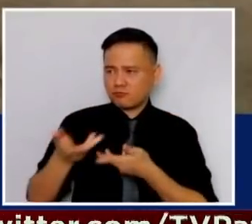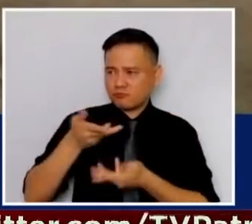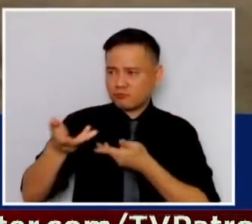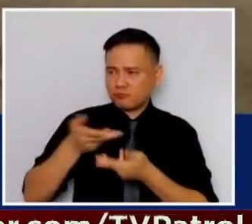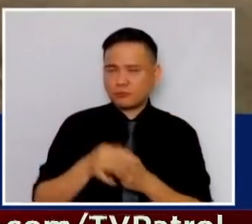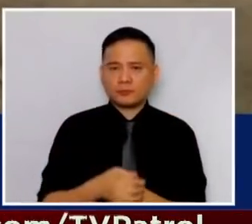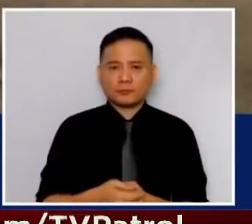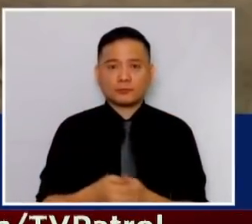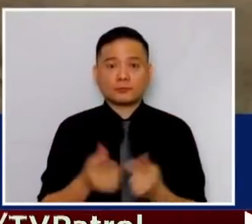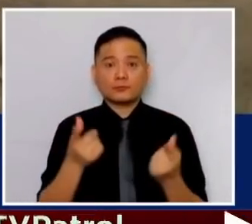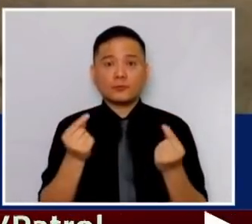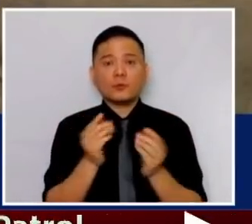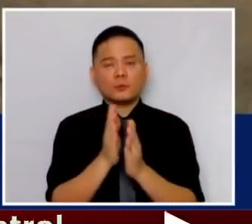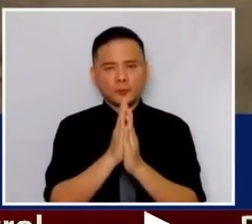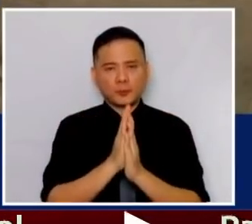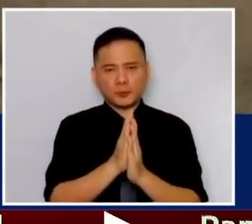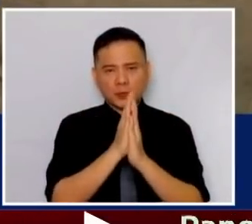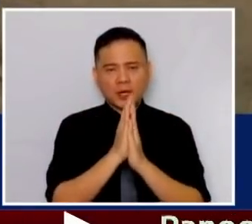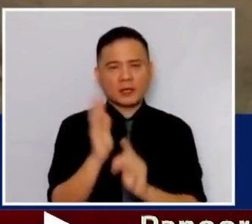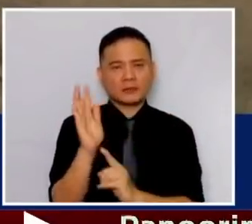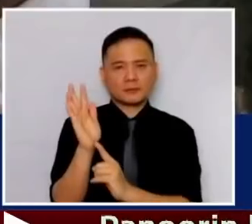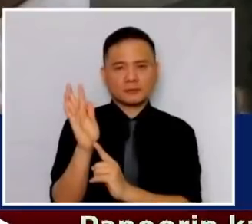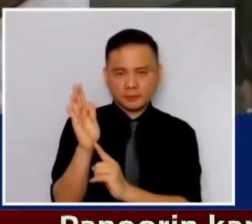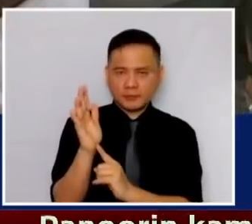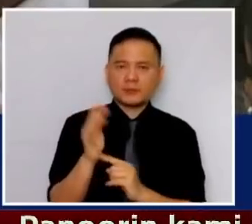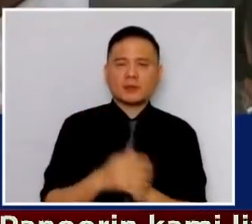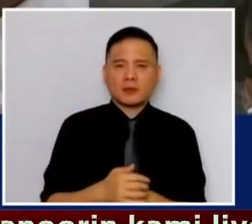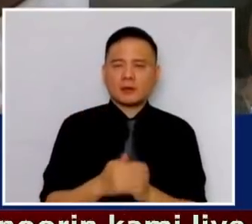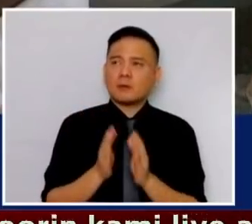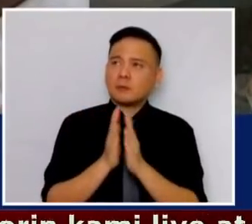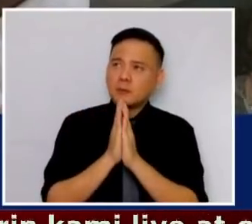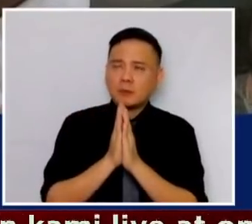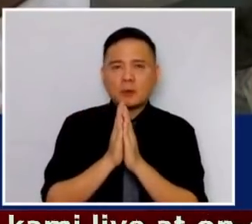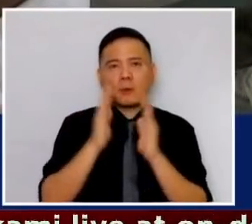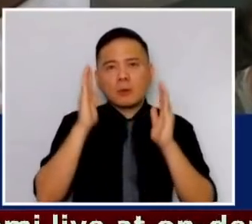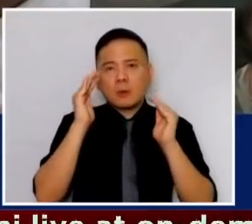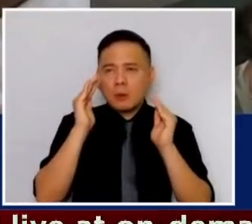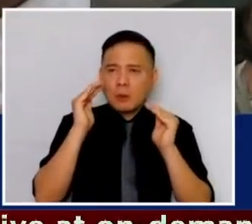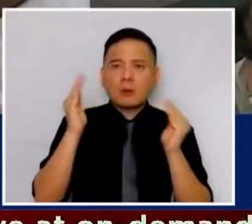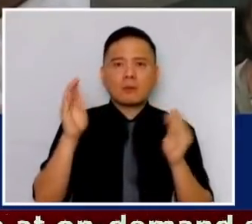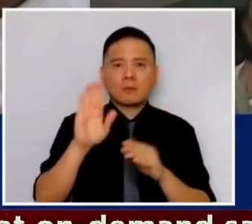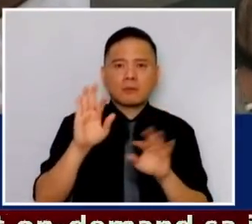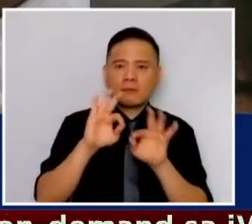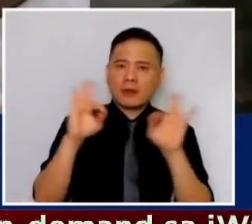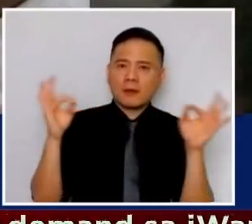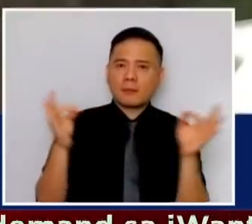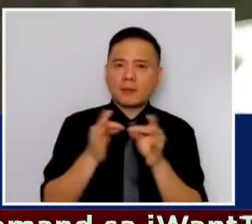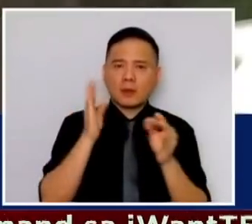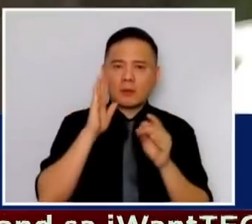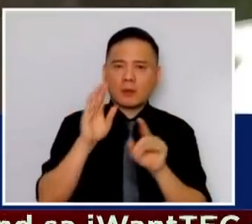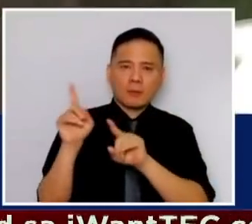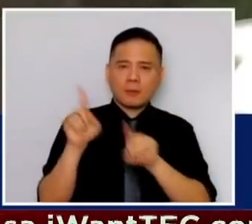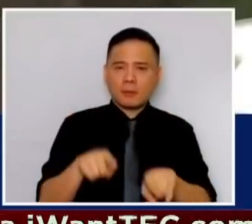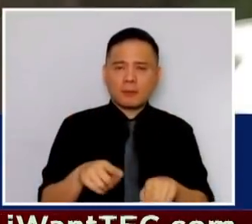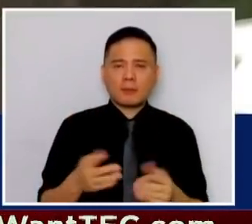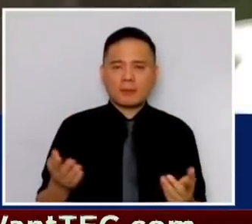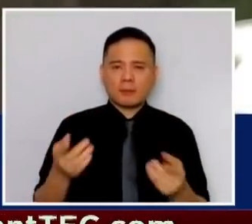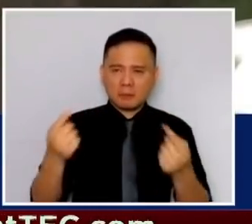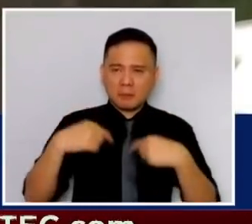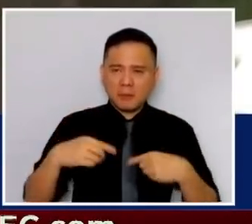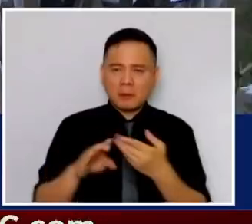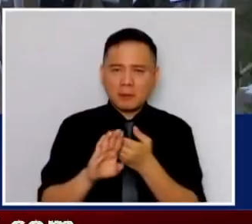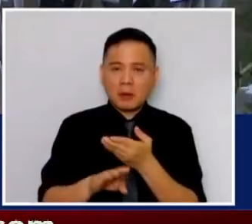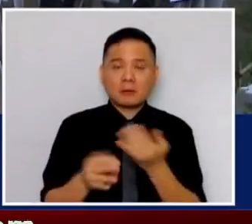at nagrosayo sila na mahanap na ang kanilang mga kaanak. Nakikiusap sila ng tulong mula kay Pangulong Duterte at sa mga ahensya